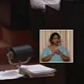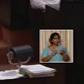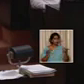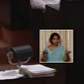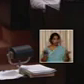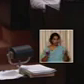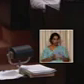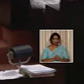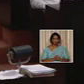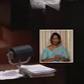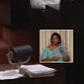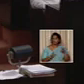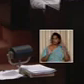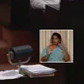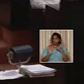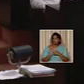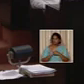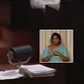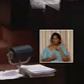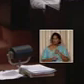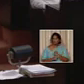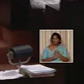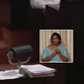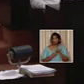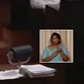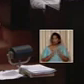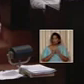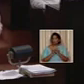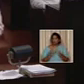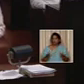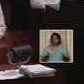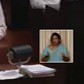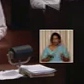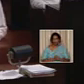නොවන්නේද? මේ සඳහා රජය ලබා දෙන විසඳුම කුමක්?